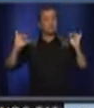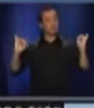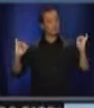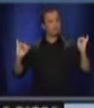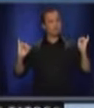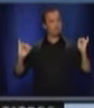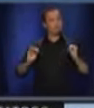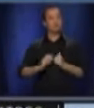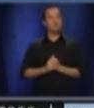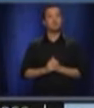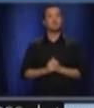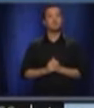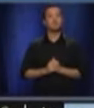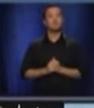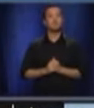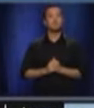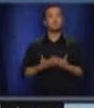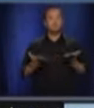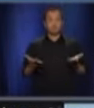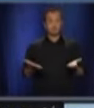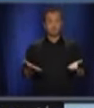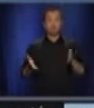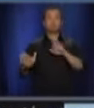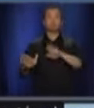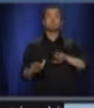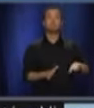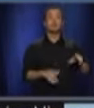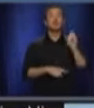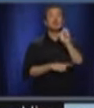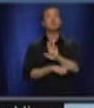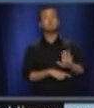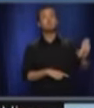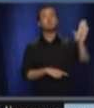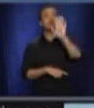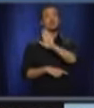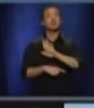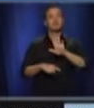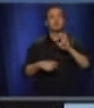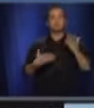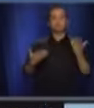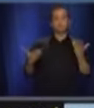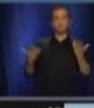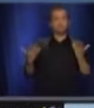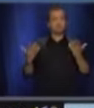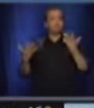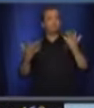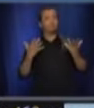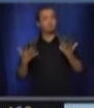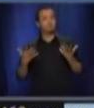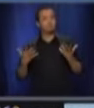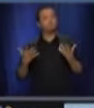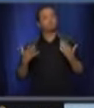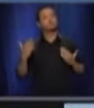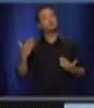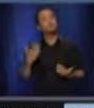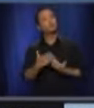Bon. D'abord, pour l'ensemble du Québec, nous avons ajusté